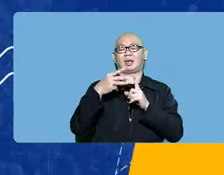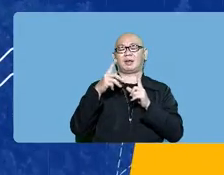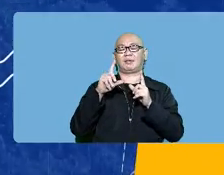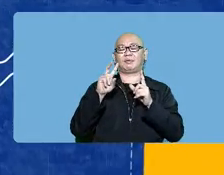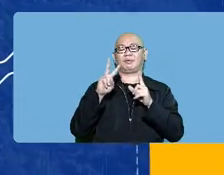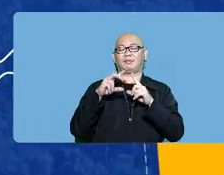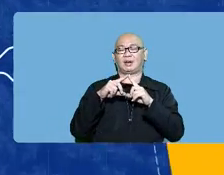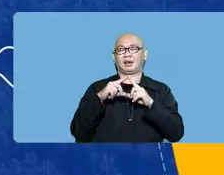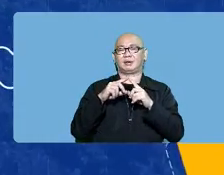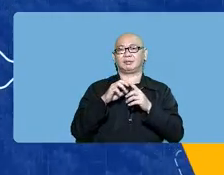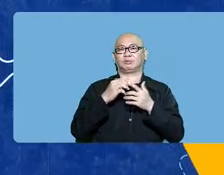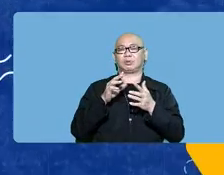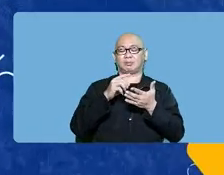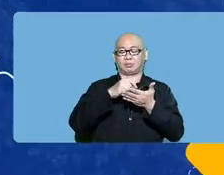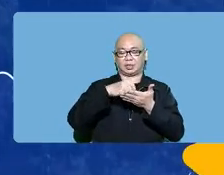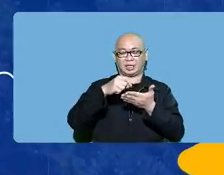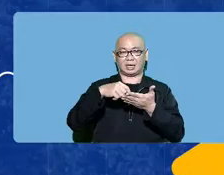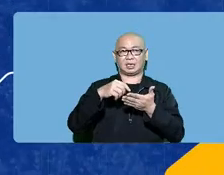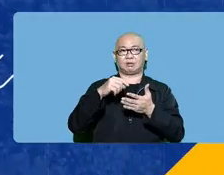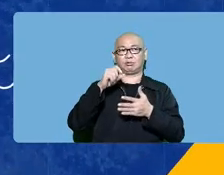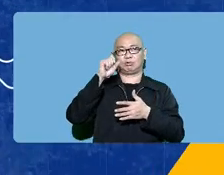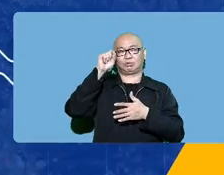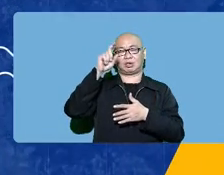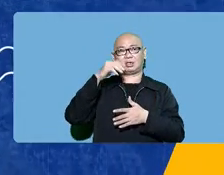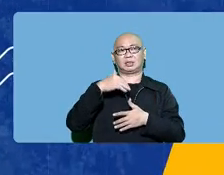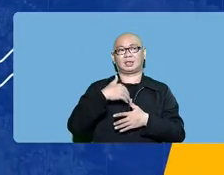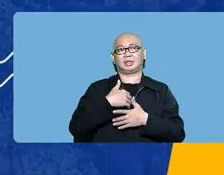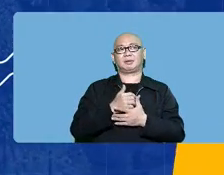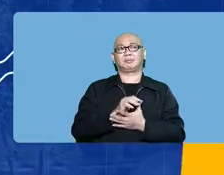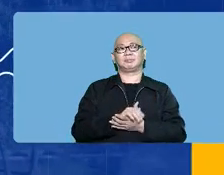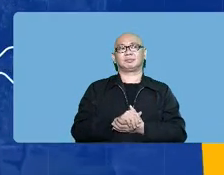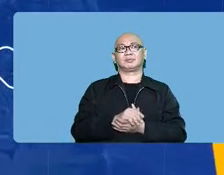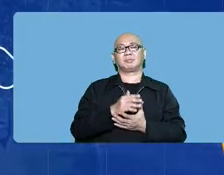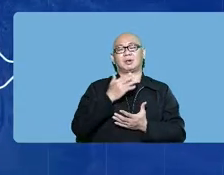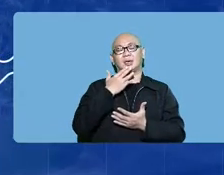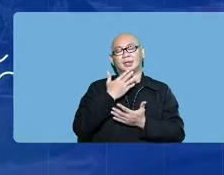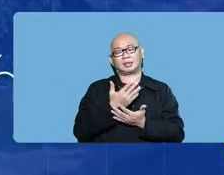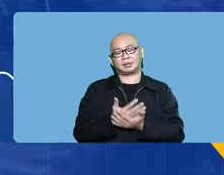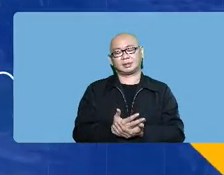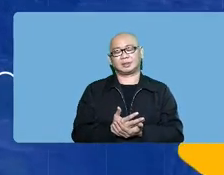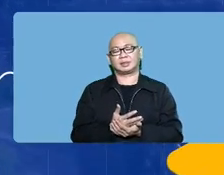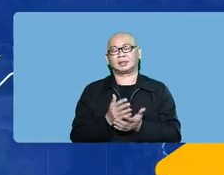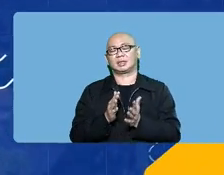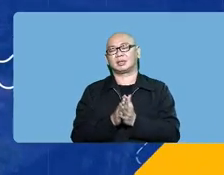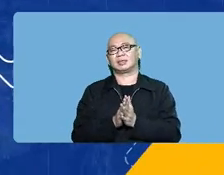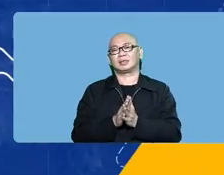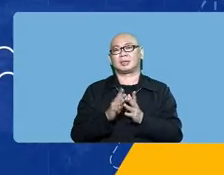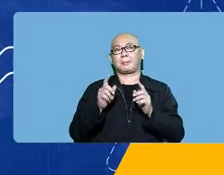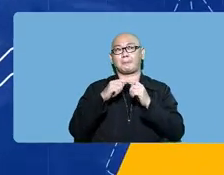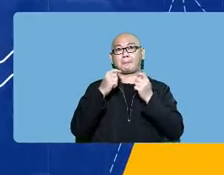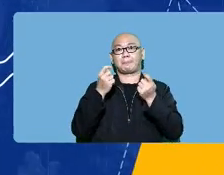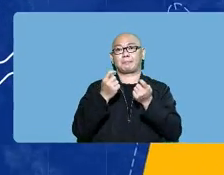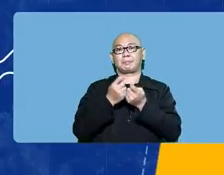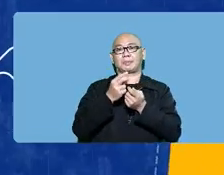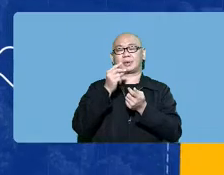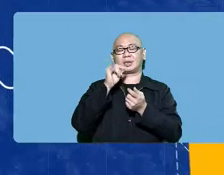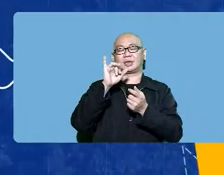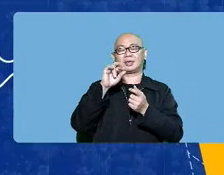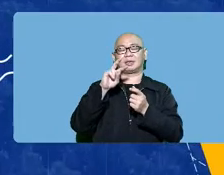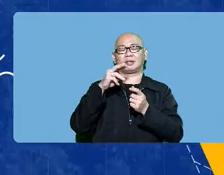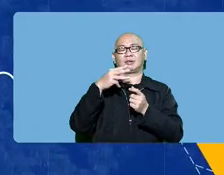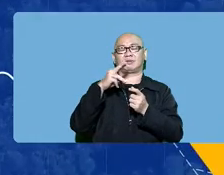MSI yang telah menilai usulan karya saya. Terima kasih. Dan para tim reviewer orasi